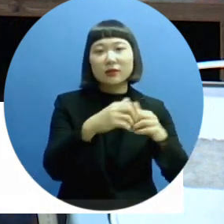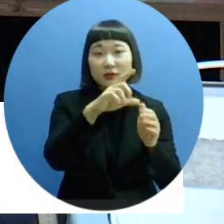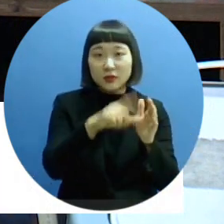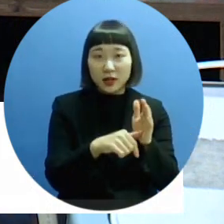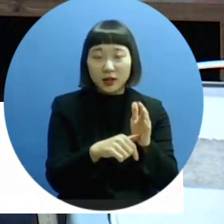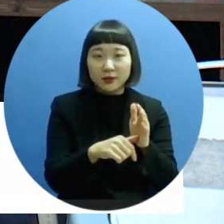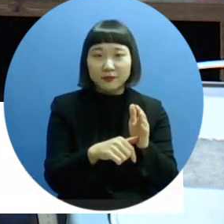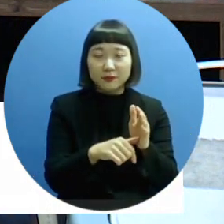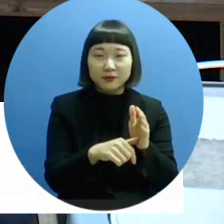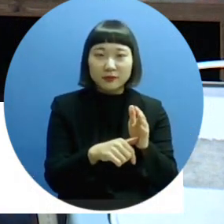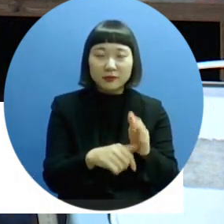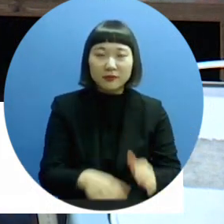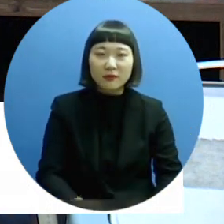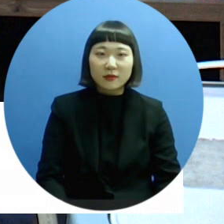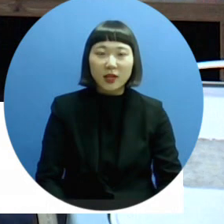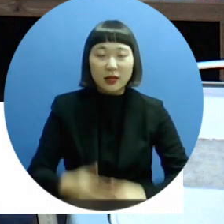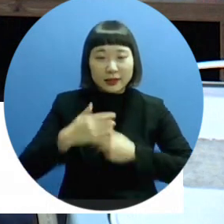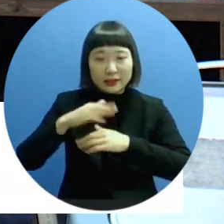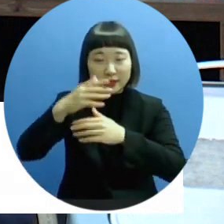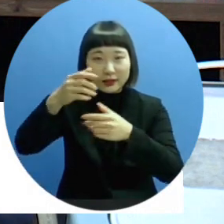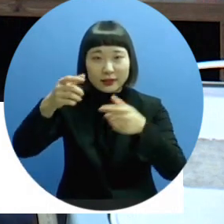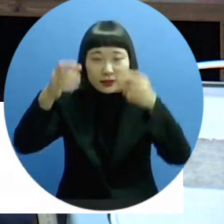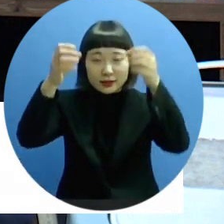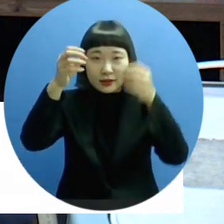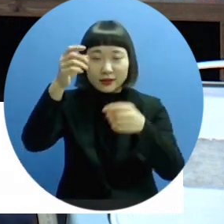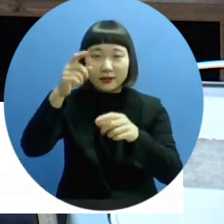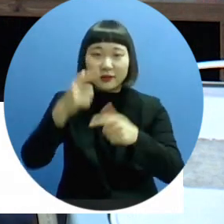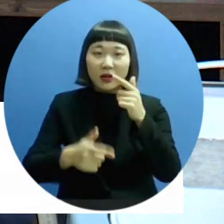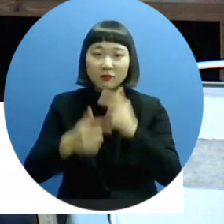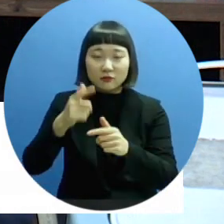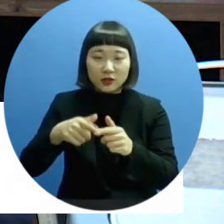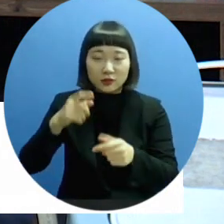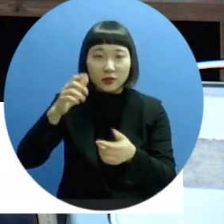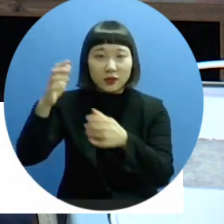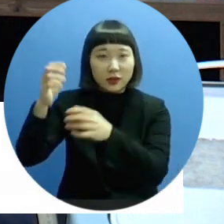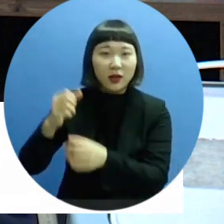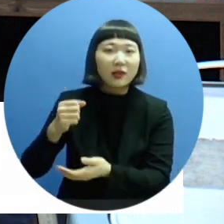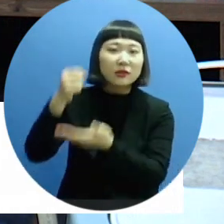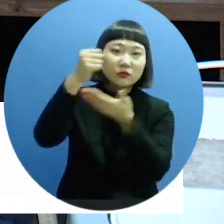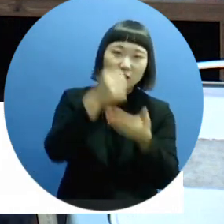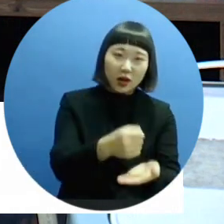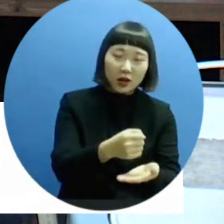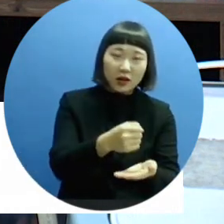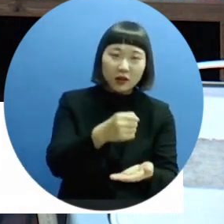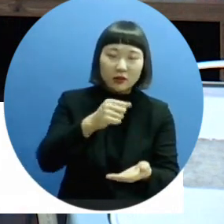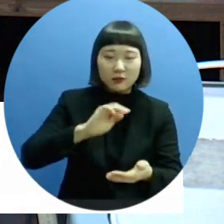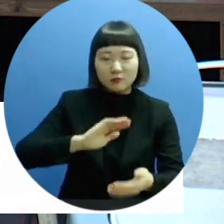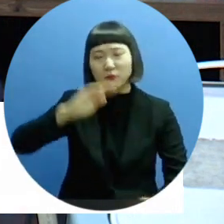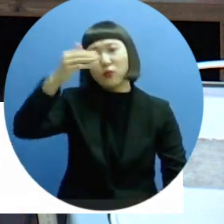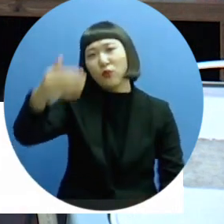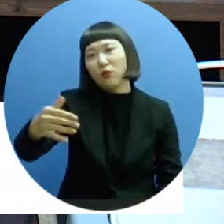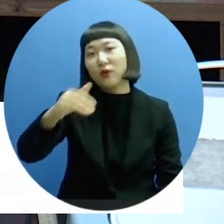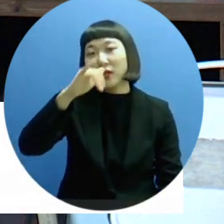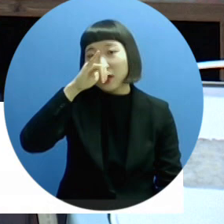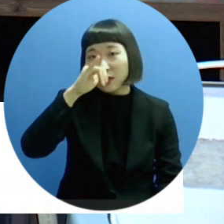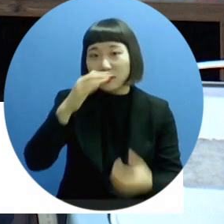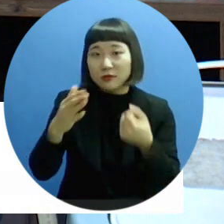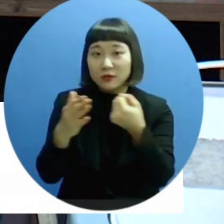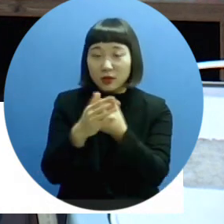이 해안에 올라가려면 분덕이 있으니까. 그래서 사다리를